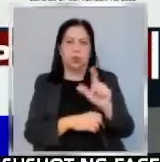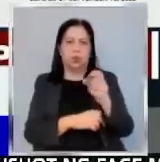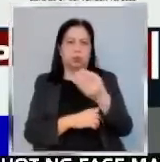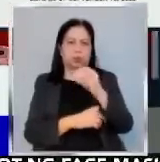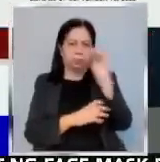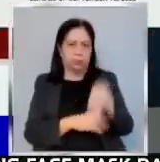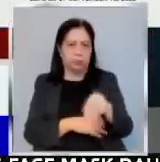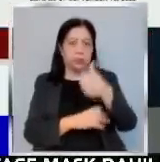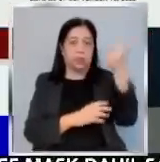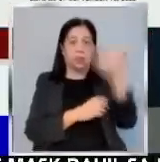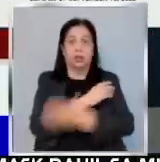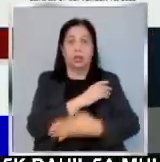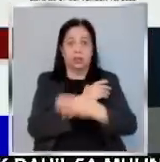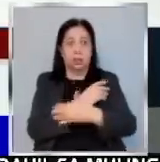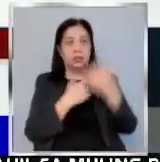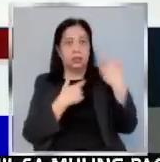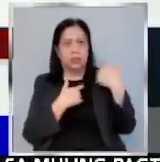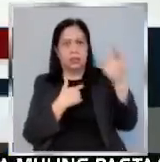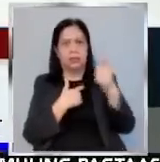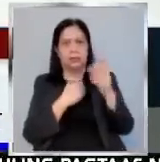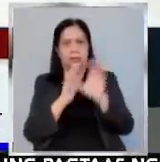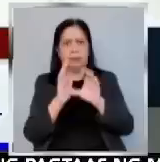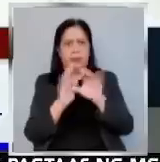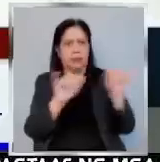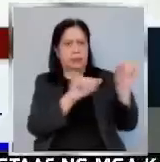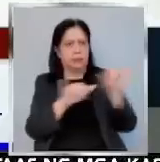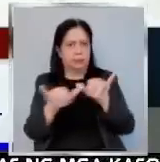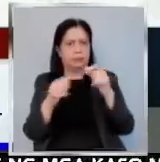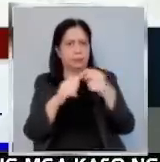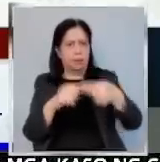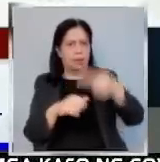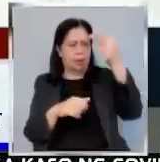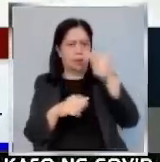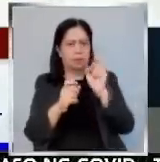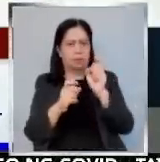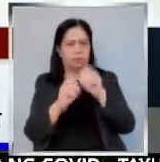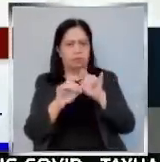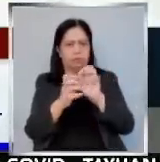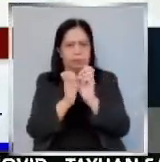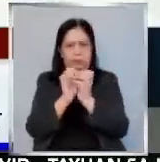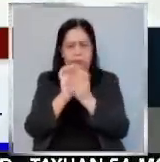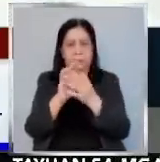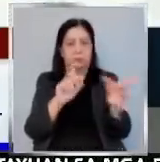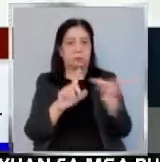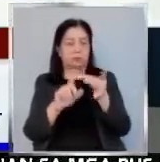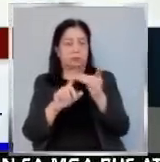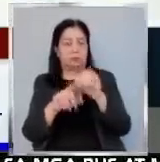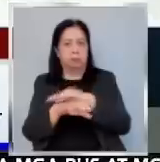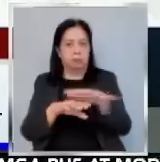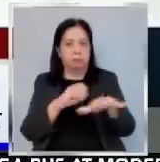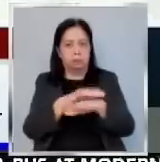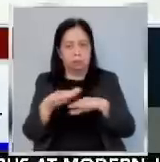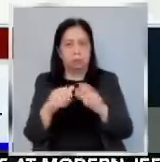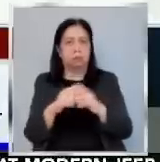ibang bansa, they have characteristic na pwedeng mataas ang mutation, na pwedeng mataas ang hawaan, at pwedeng makaiwas doon